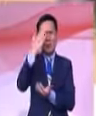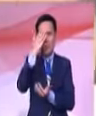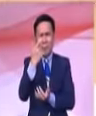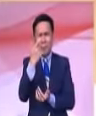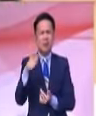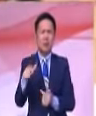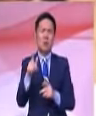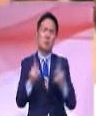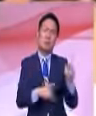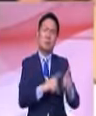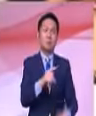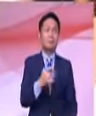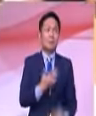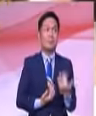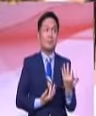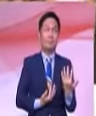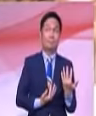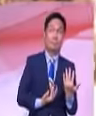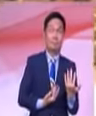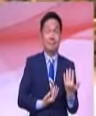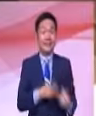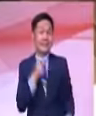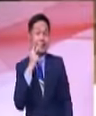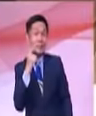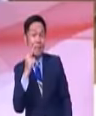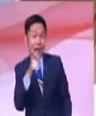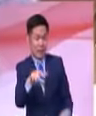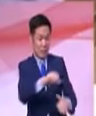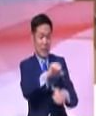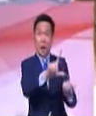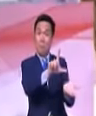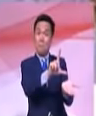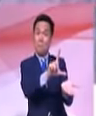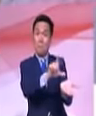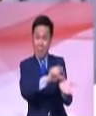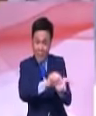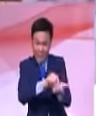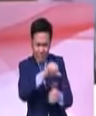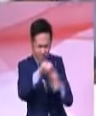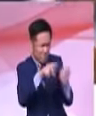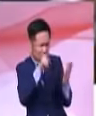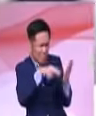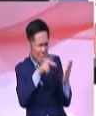ambil sikap tunggu dan lihat selain terpengaruh berita tidak benar mengenainya. Sebenarnya